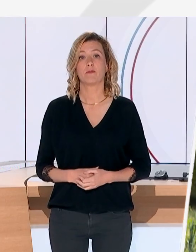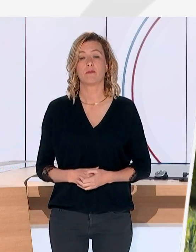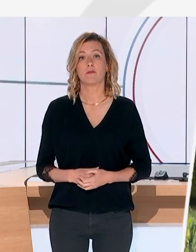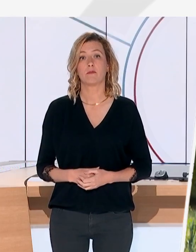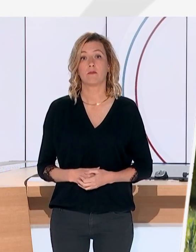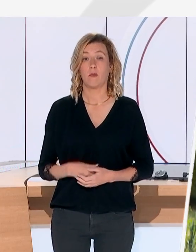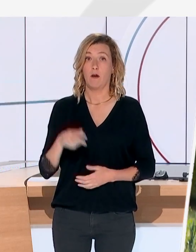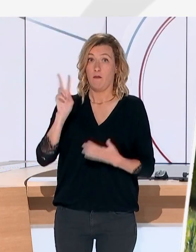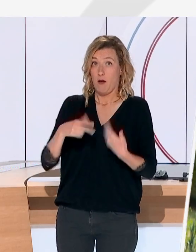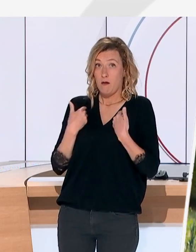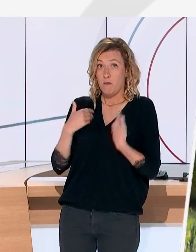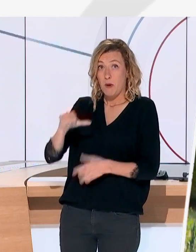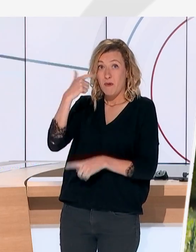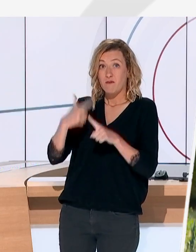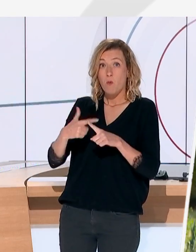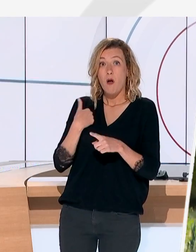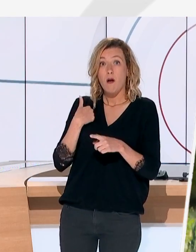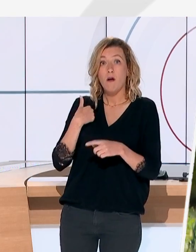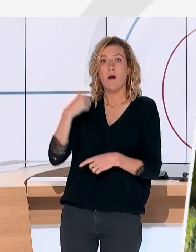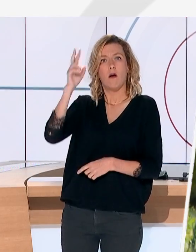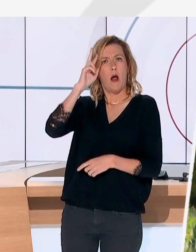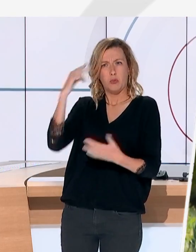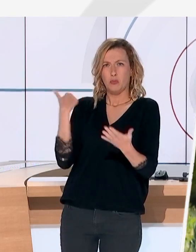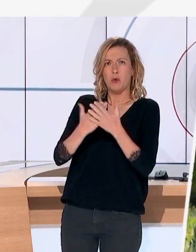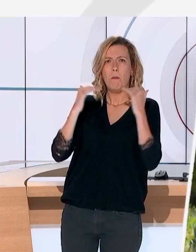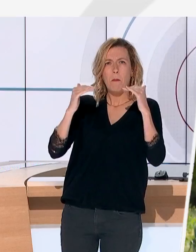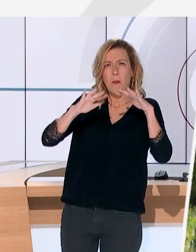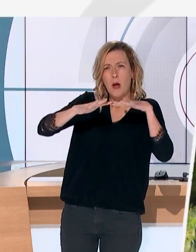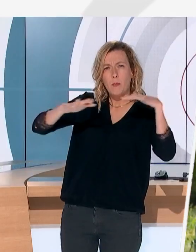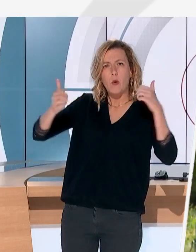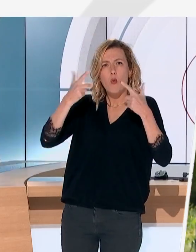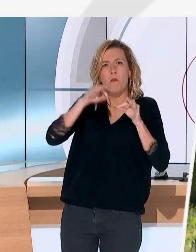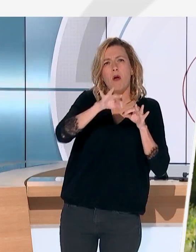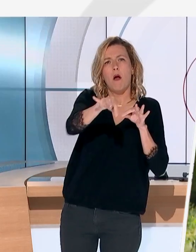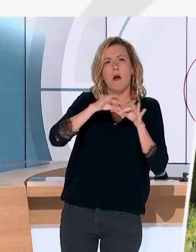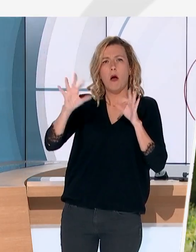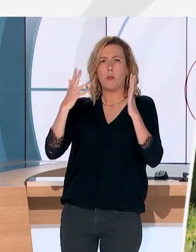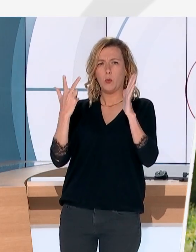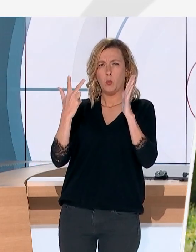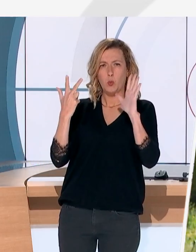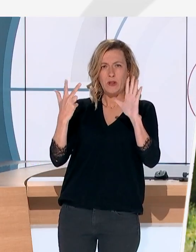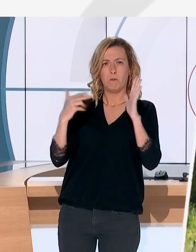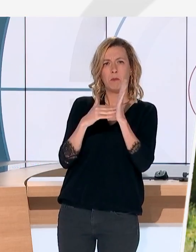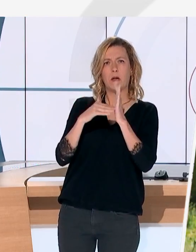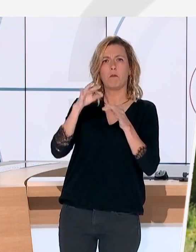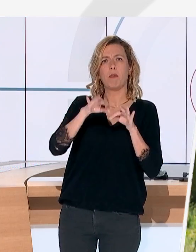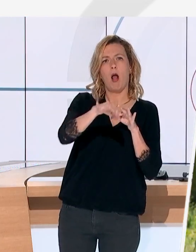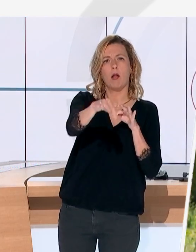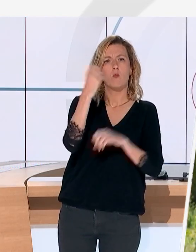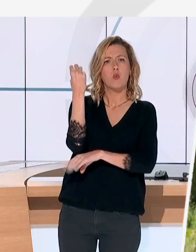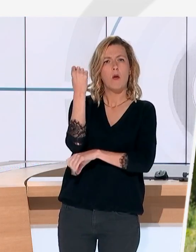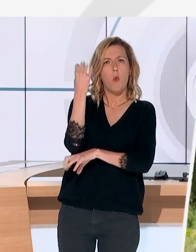fois, les années habituelles, on plante toujours la même quantité à peu près depuis quelques années, c'est de l'ordre de